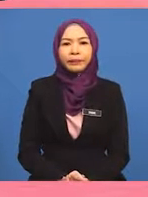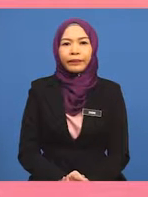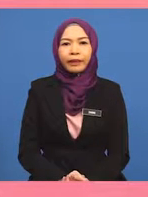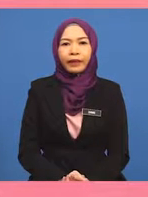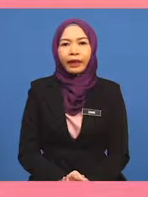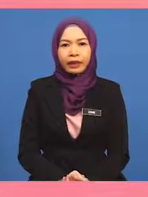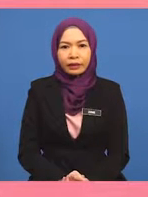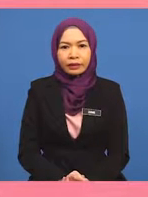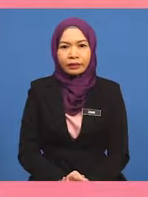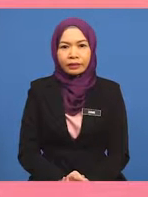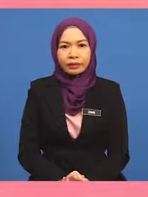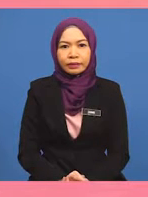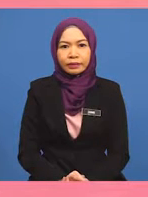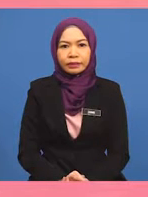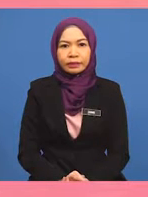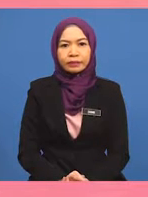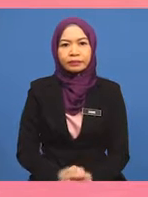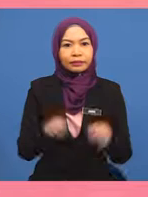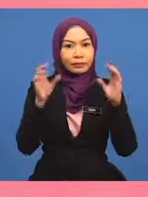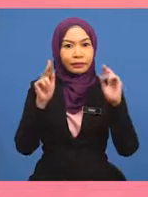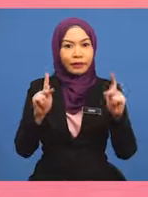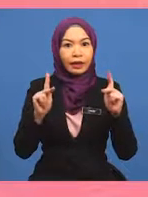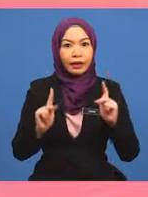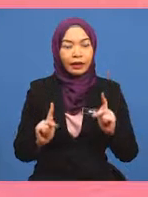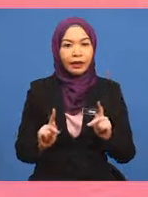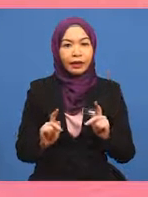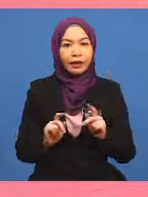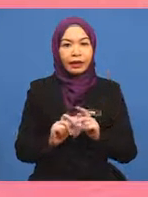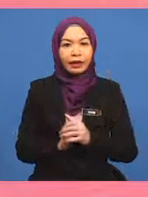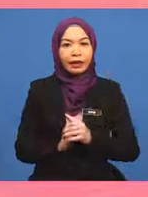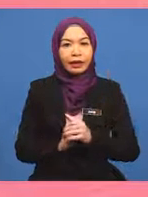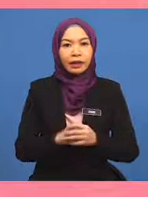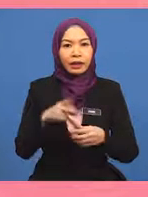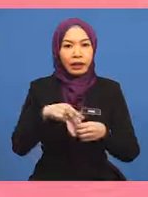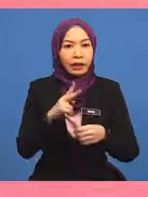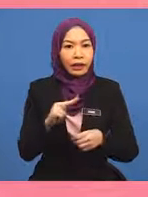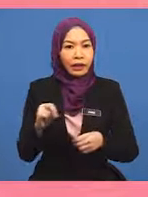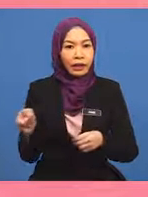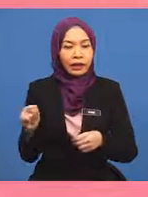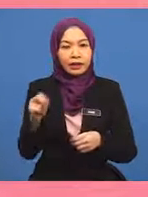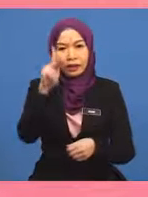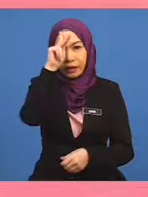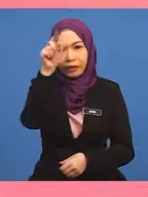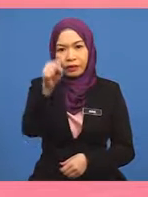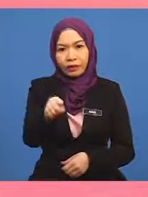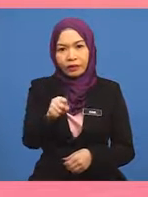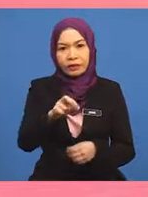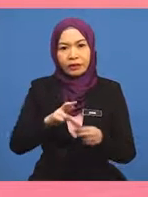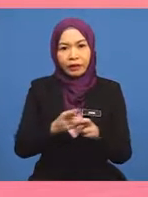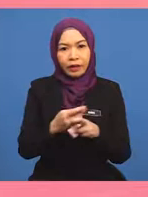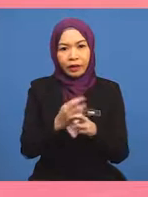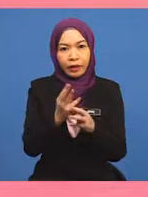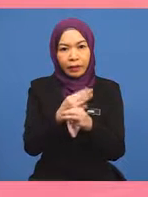Oleh itu, kaedah penghasilan konsep reka bentuk secara